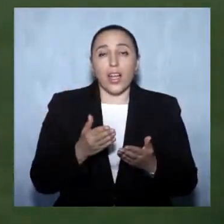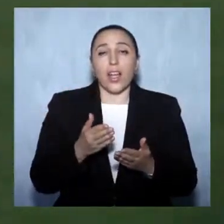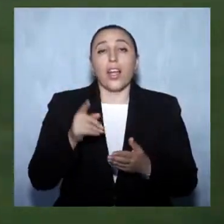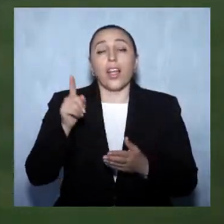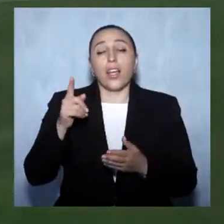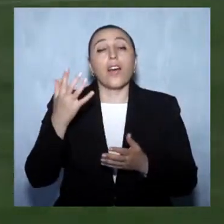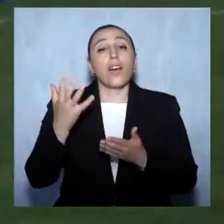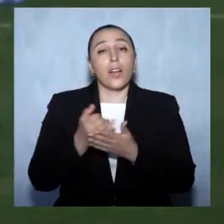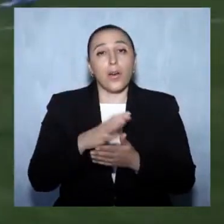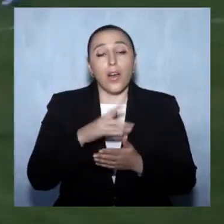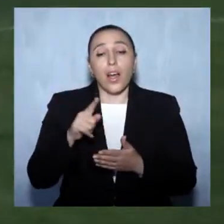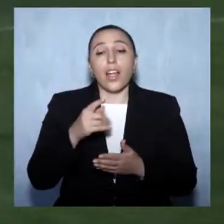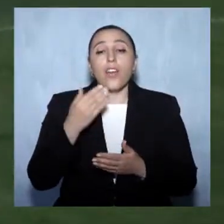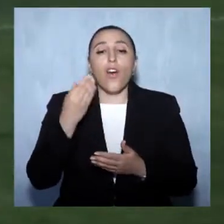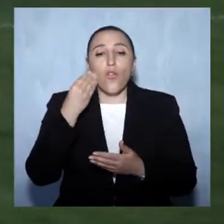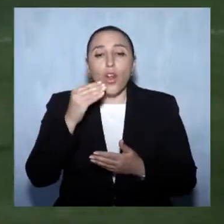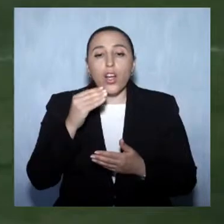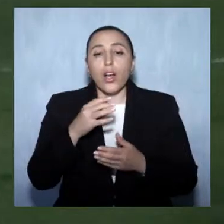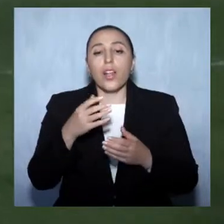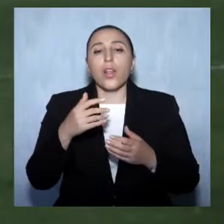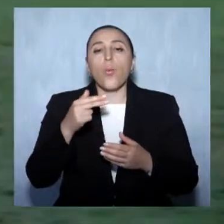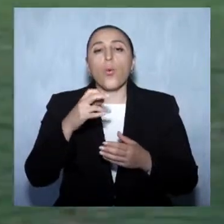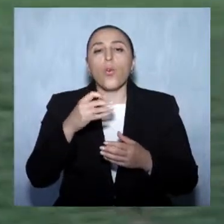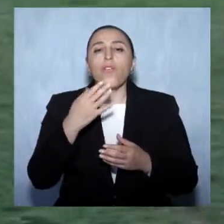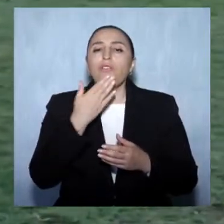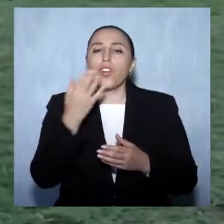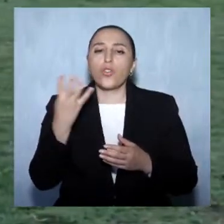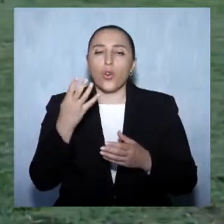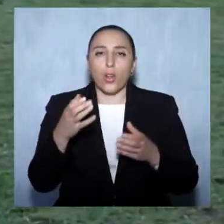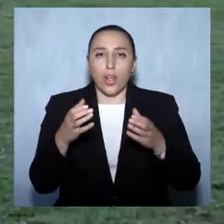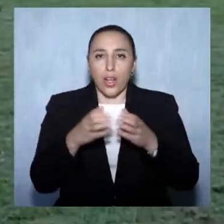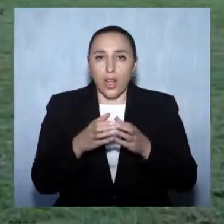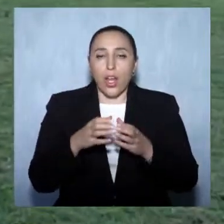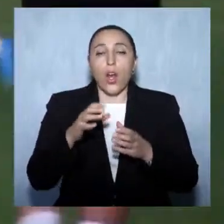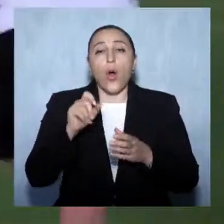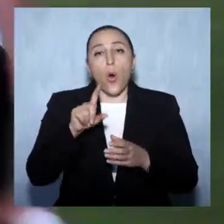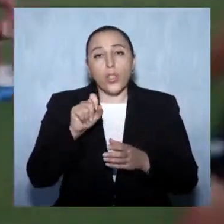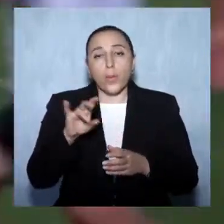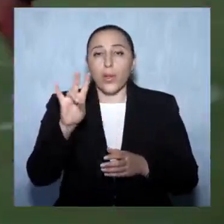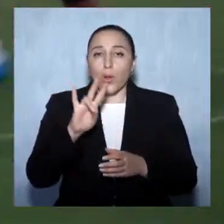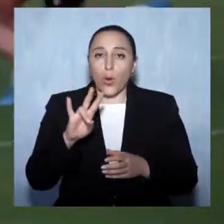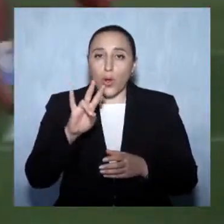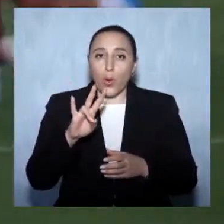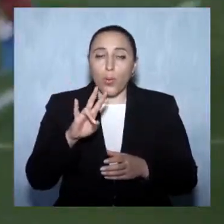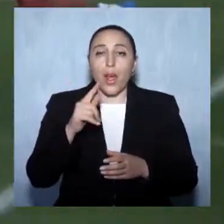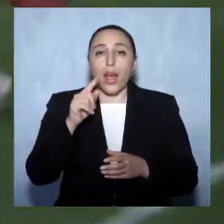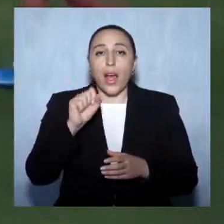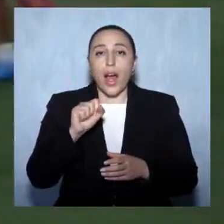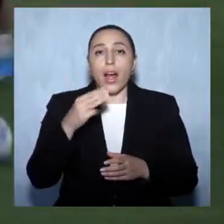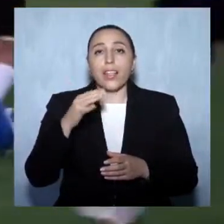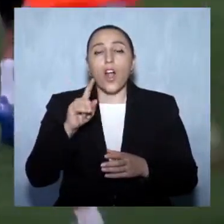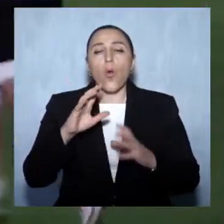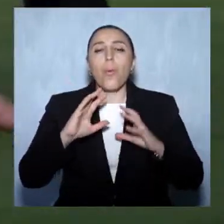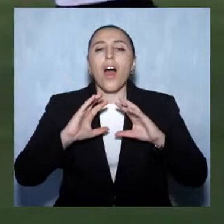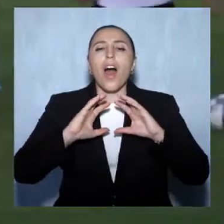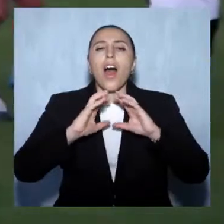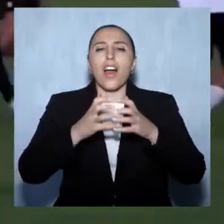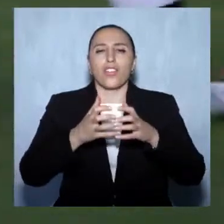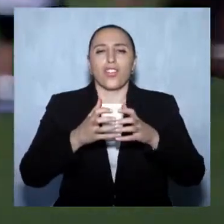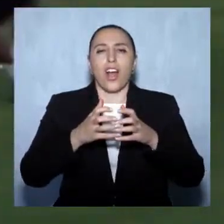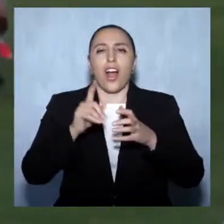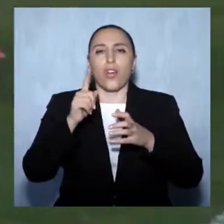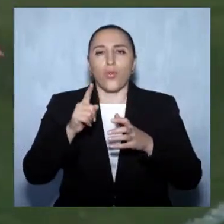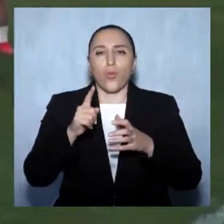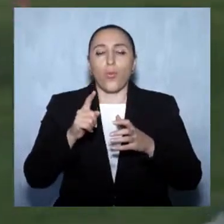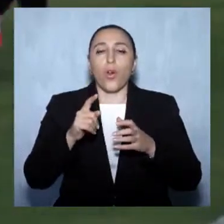է։ Որակավորման փուլի վերջին 4 հանդիպումները թիմը հոկտեմբերին եւ նոեմբերին կանցկացնի։ Քաթարում կայանալիք աշխարհի առաջնությանը